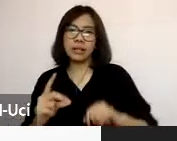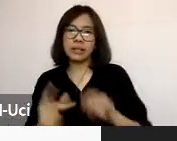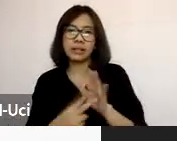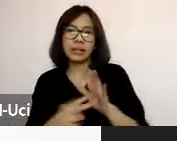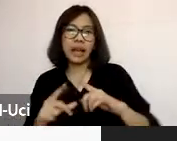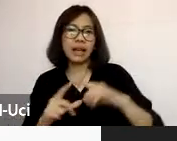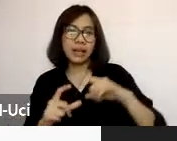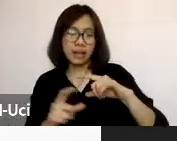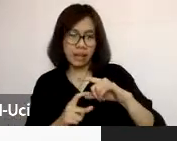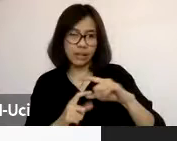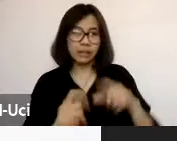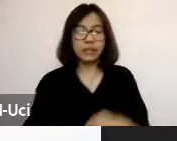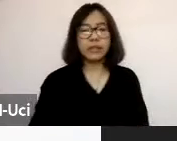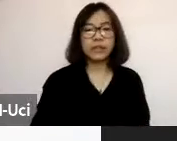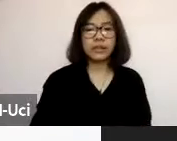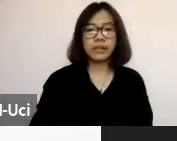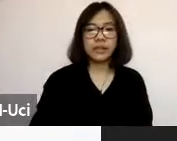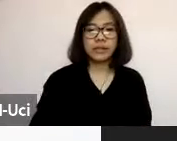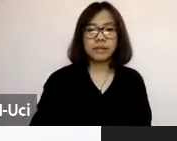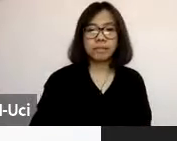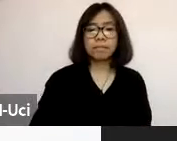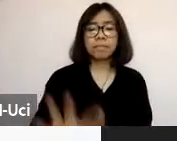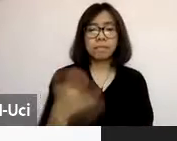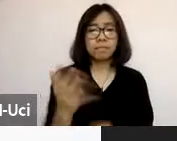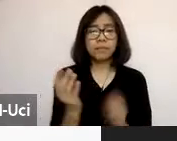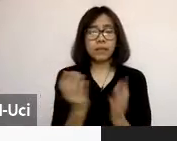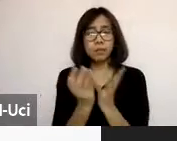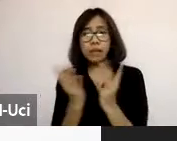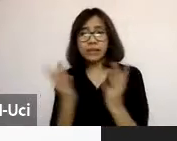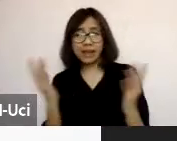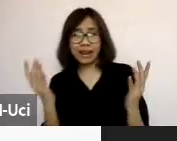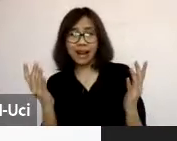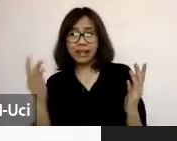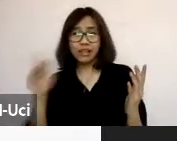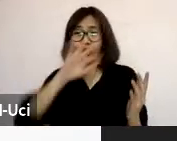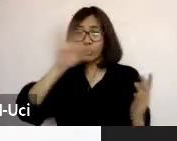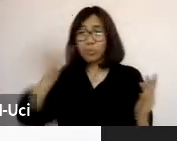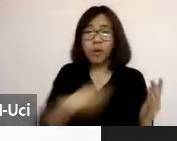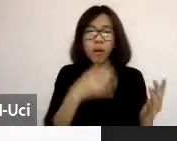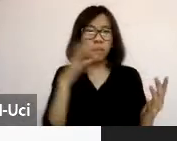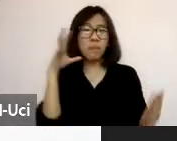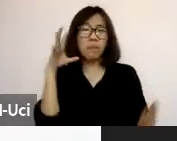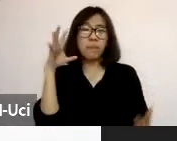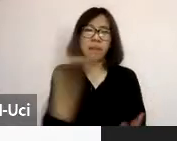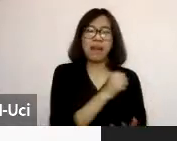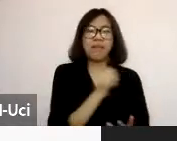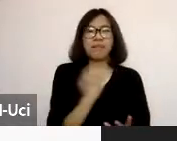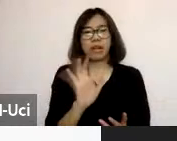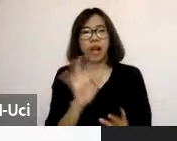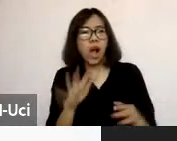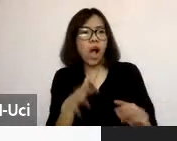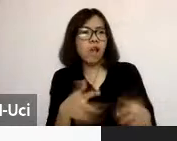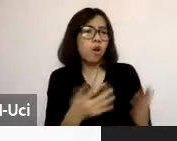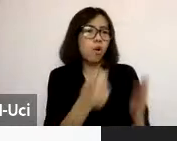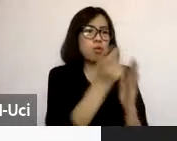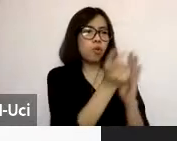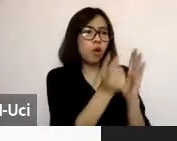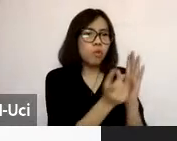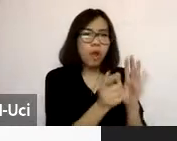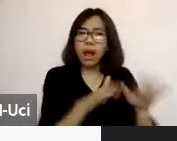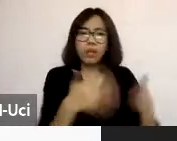umum ini eh sulit untuk memahami anak mungkin juga tidak semua membaca peraturan